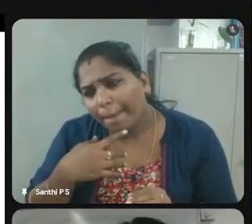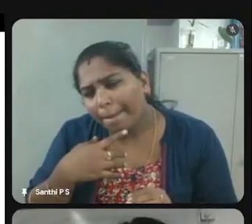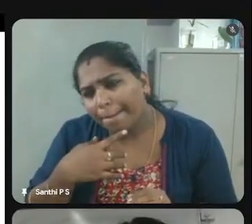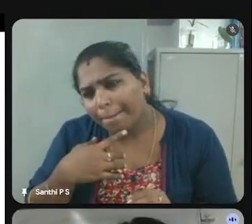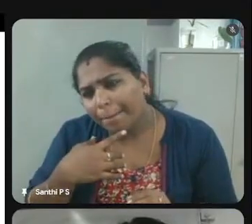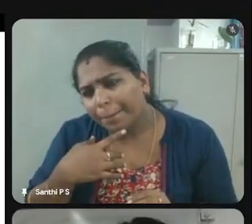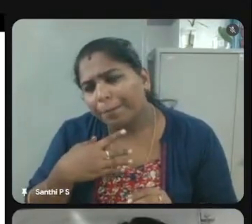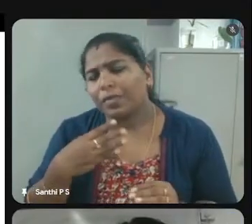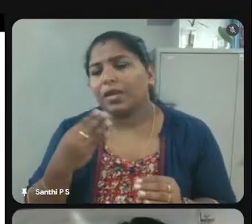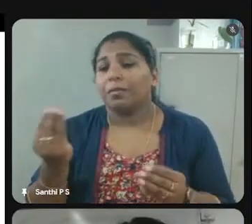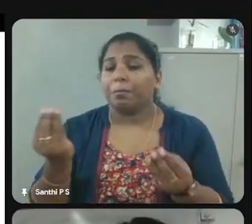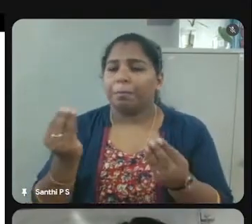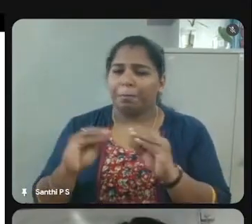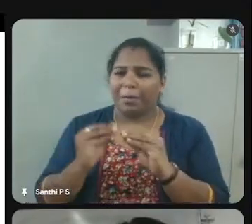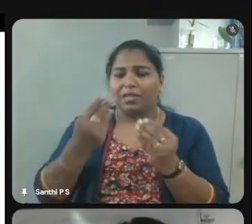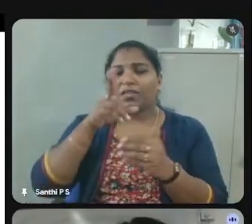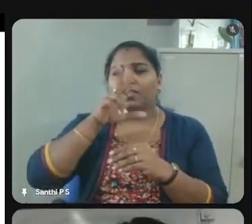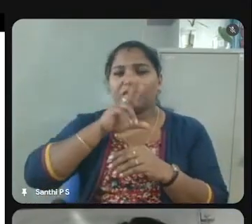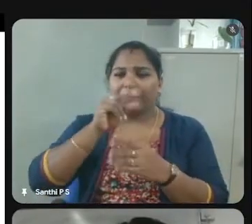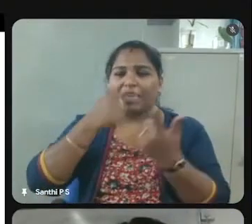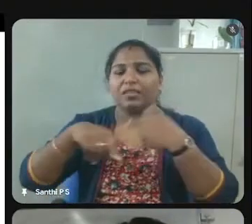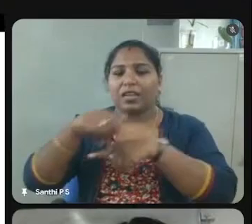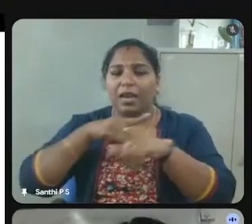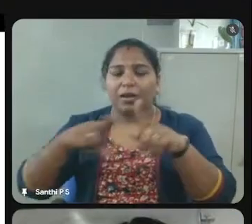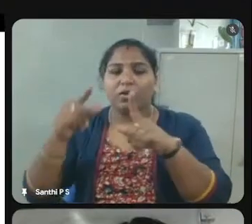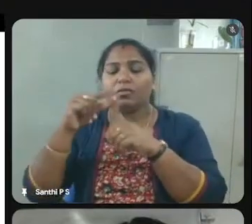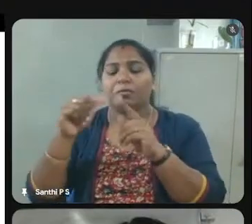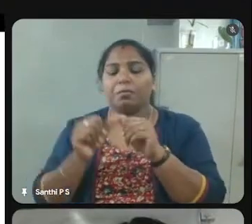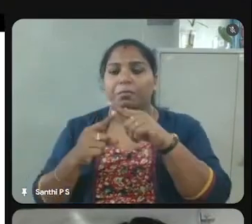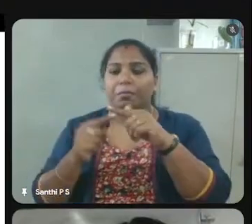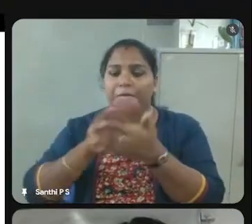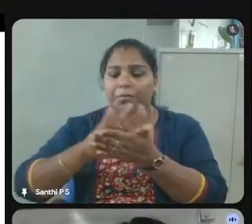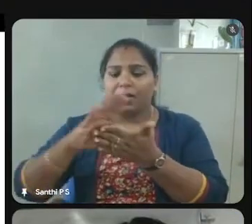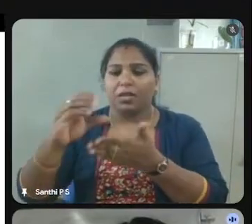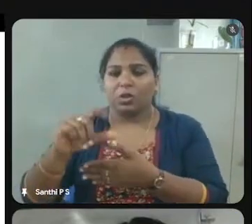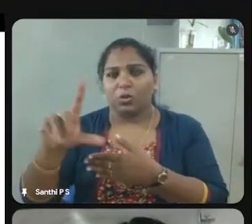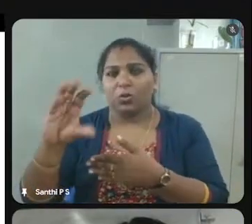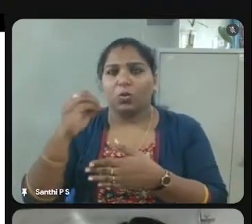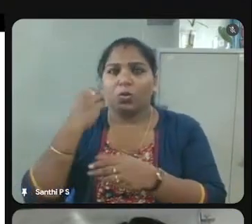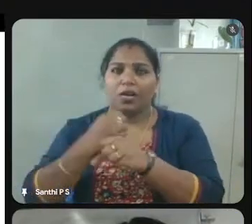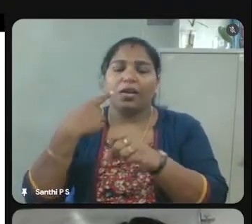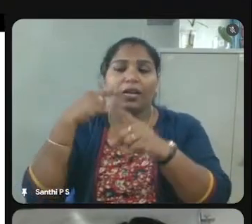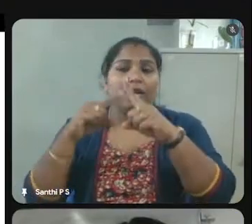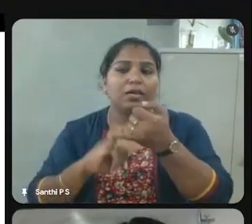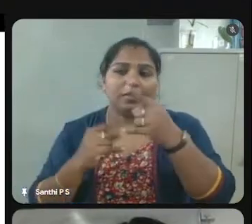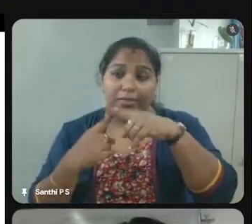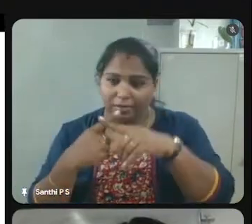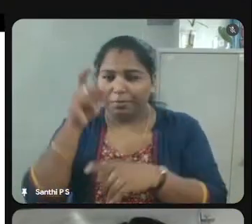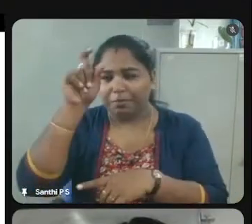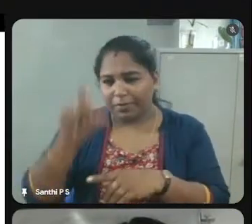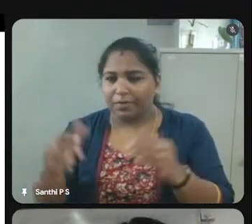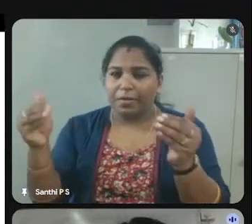ലാംഗ്വേജ് പത്തോളജിസ്റ്റിനെ കണ്ടാലേ പറയാൻ പറ്റുള്ളൂ. എന്നും അവർക്ക് എന്തെങ്കിലും ചെറിയ എക്സസൈസോ കാര്യങ്ങളോ ഒക്കെ റെക്കമെൻഡ് ചെയ്യാൻ അവർക്ക് പറ്റുള്ളൂ. പിന്നെ പ്രായം